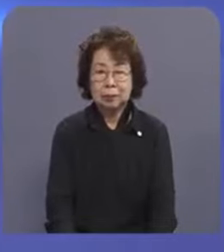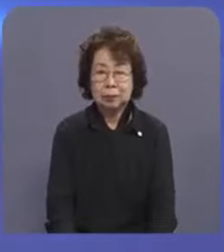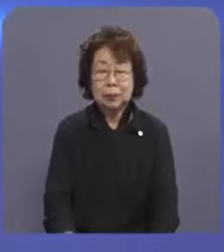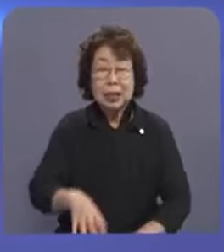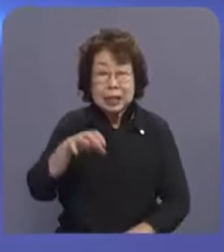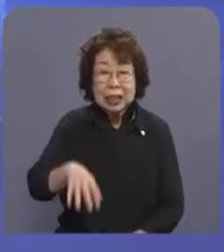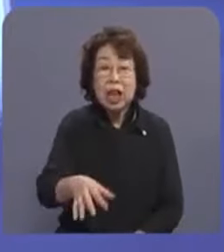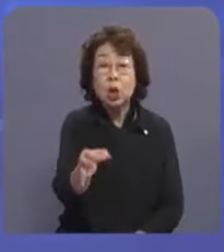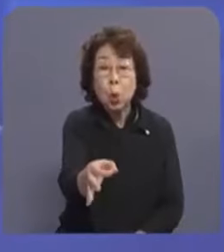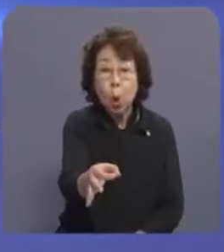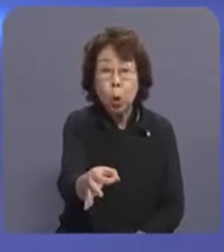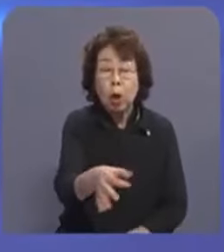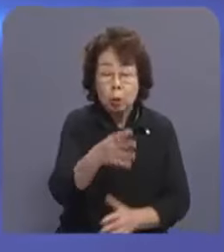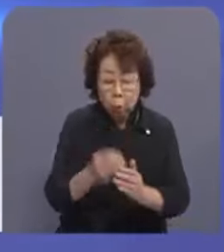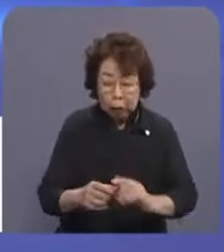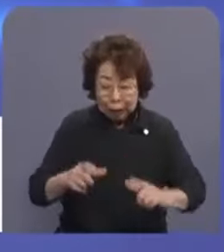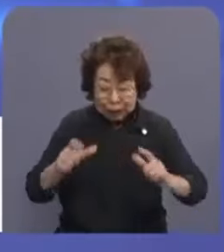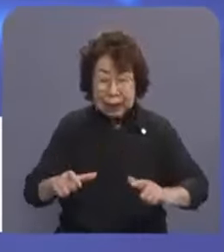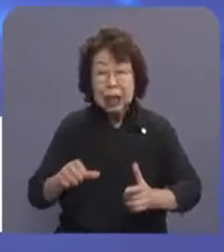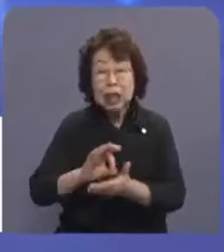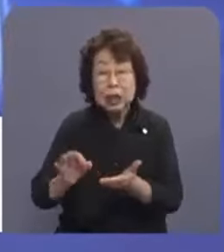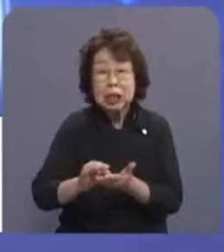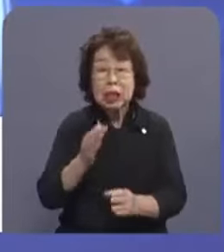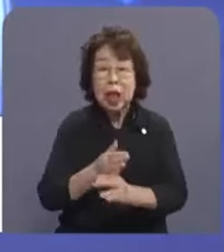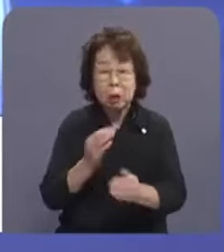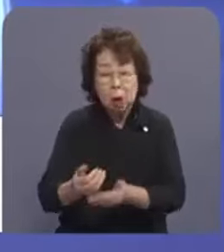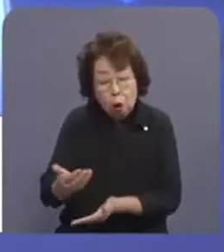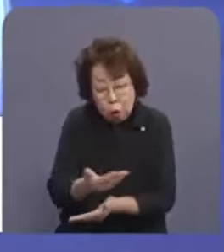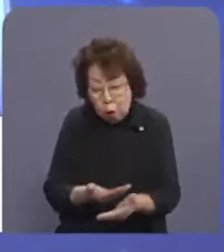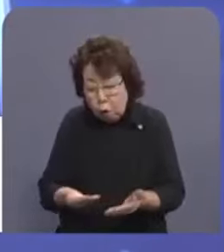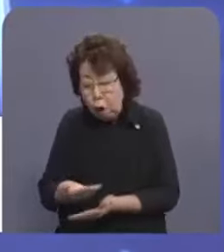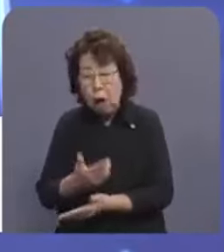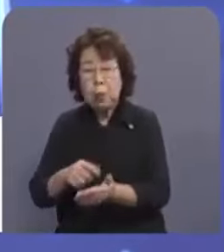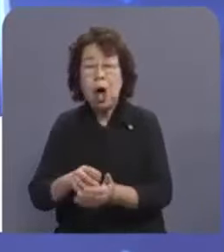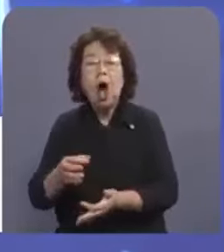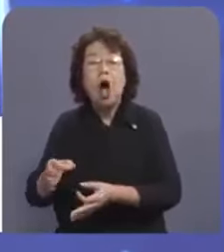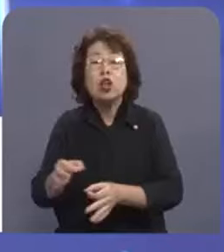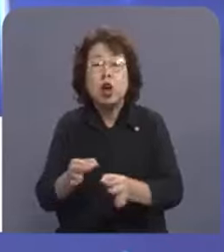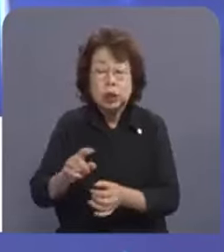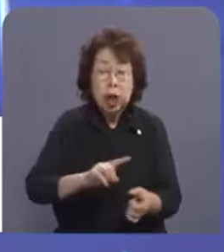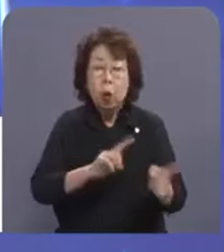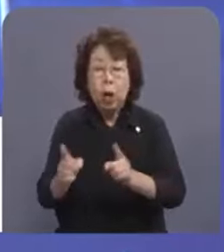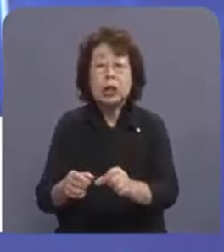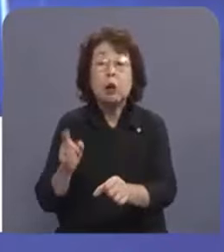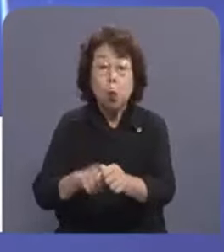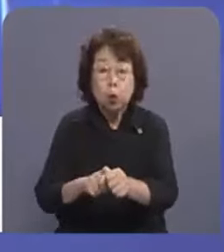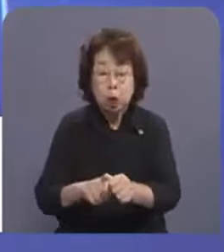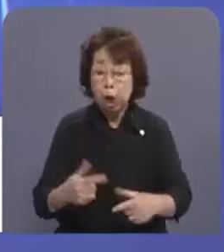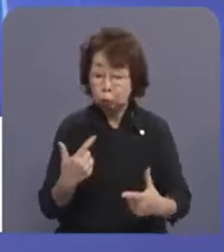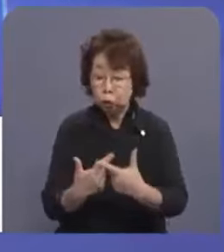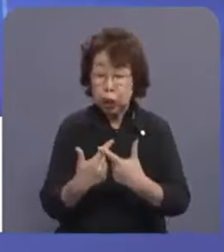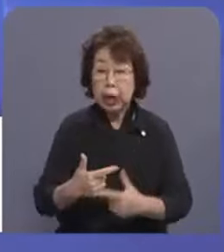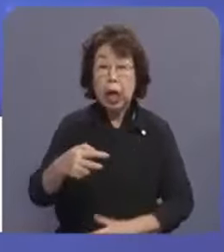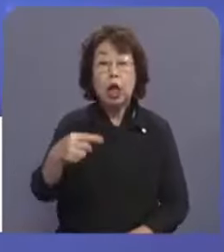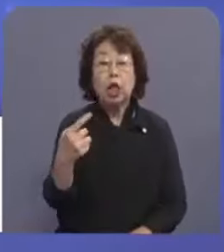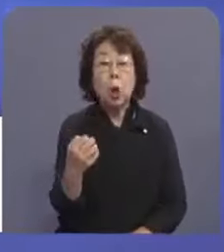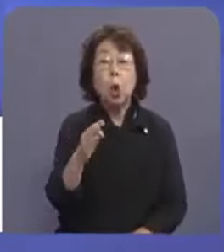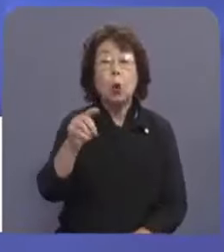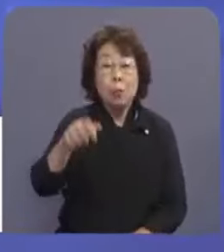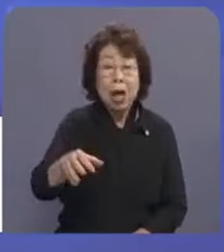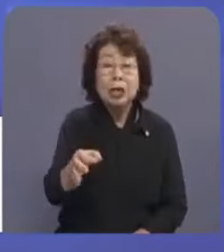지역 화폐는 지역 주민들이 쓴 돈이 지역 상권에서 돌게하는 경제 활성화 목적으로 부산에는 동백 전원이